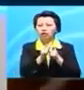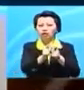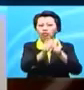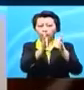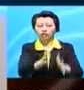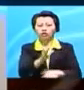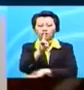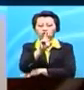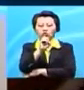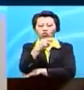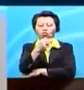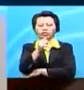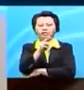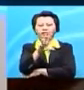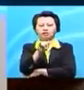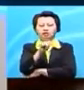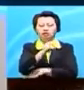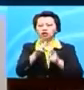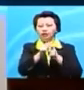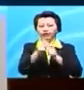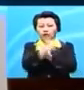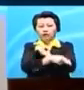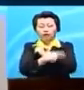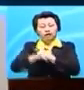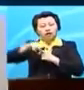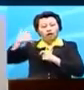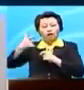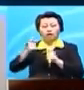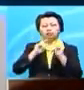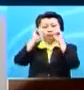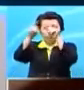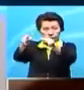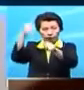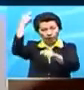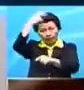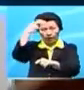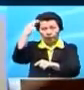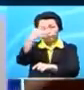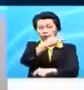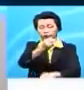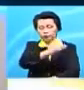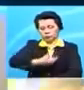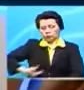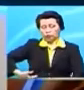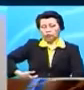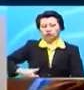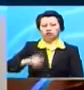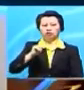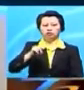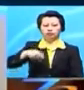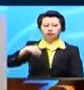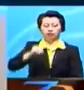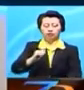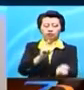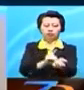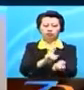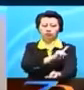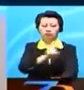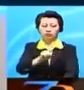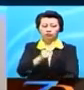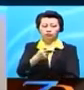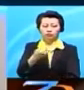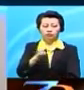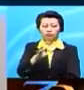pelarian Rohingya dan pelarian dari negara lain menunaikan haji dan umrah. Timbalan Perdana Menteri Datuk Seri Dr. Ahmad Zahid